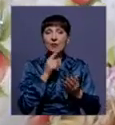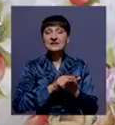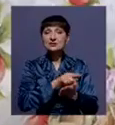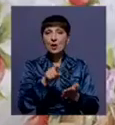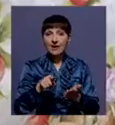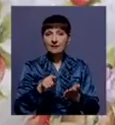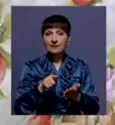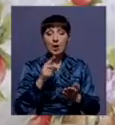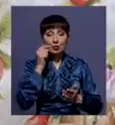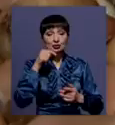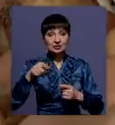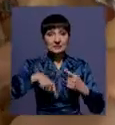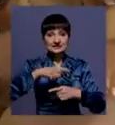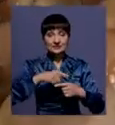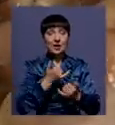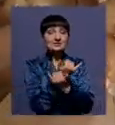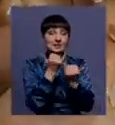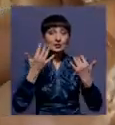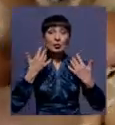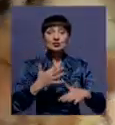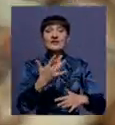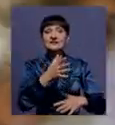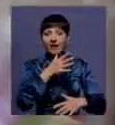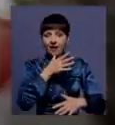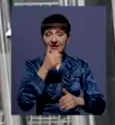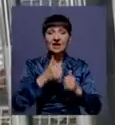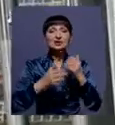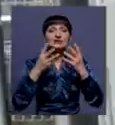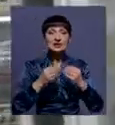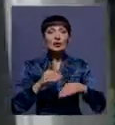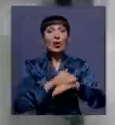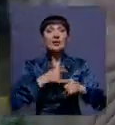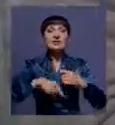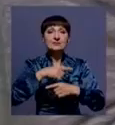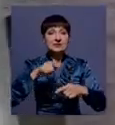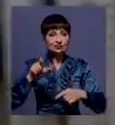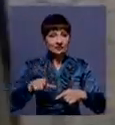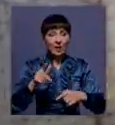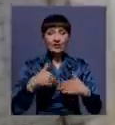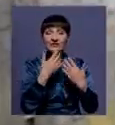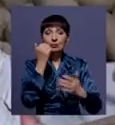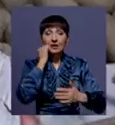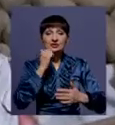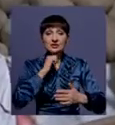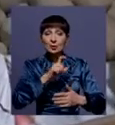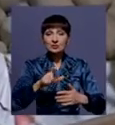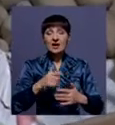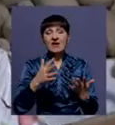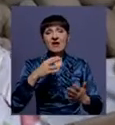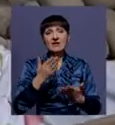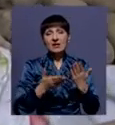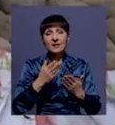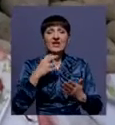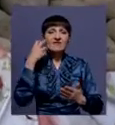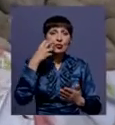пенсионеров Рамазан Чиншанло снабжает вот уже несколько лет. Ежедневно добрый предприниматель выдает пожилым алматинцам несколько килограммов фруктов